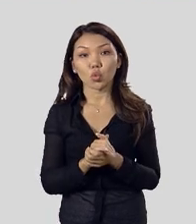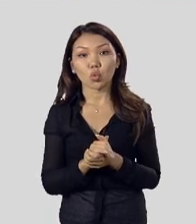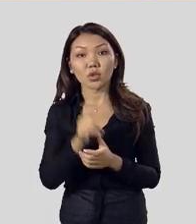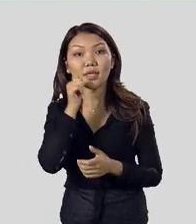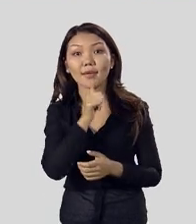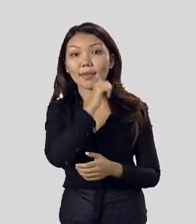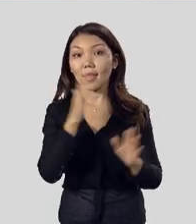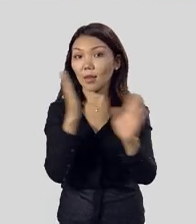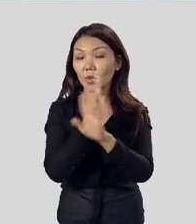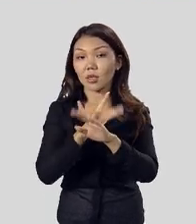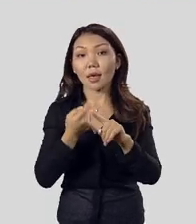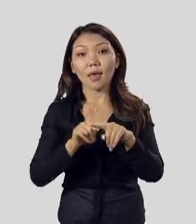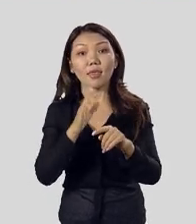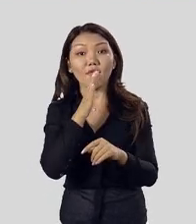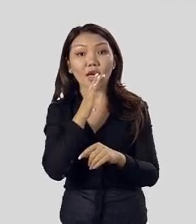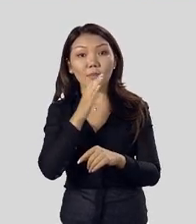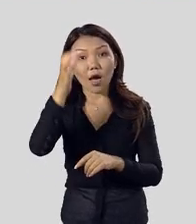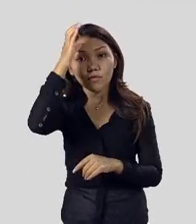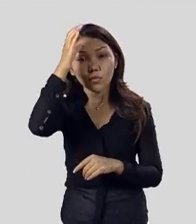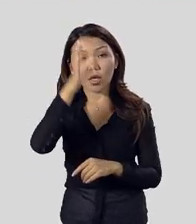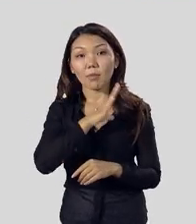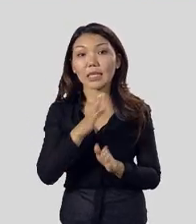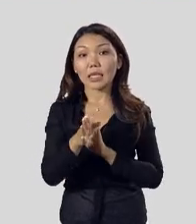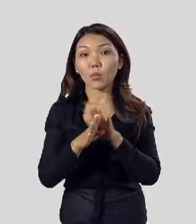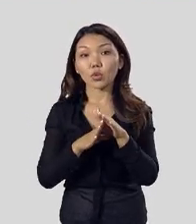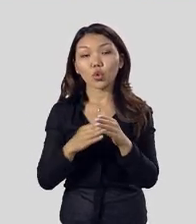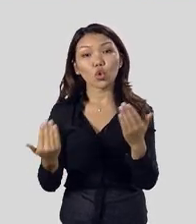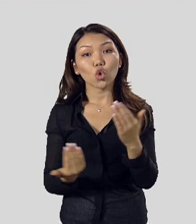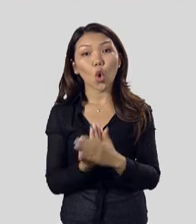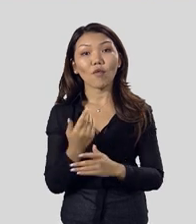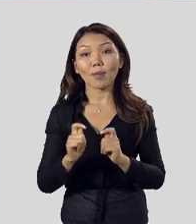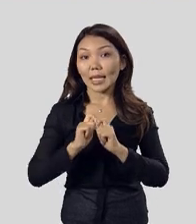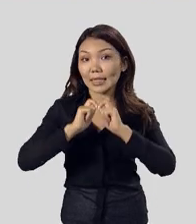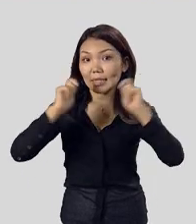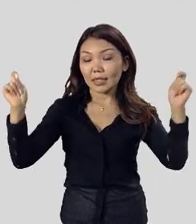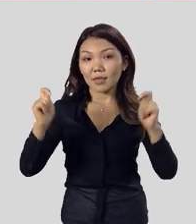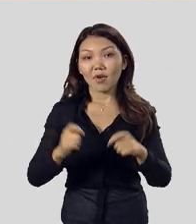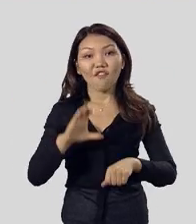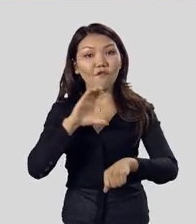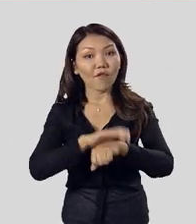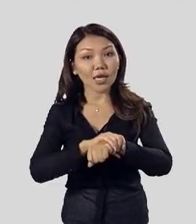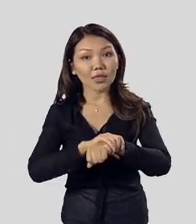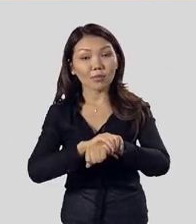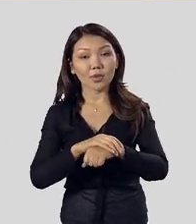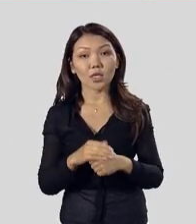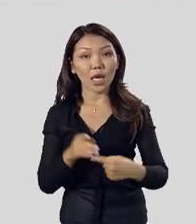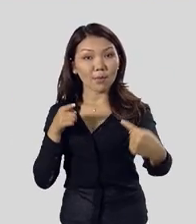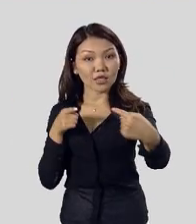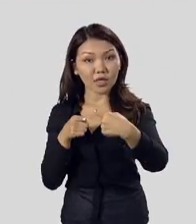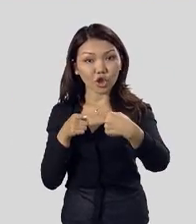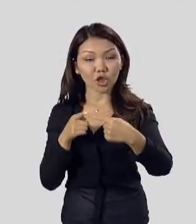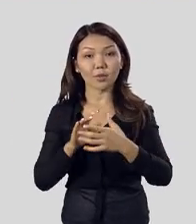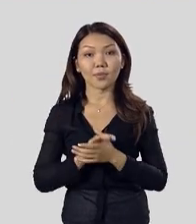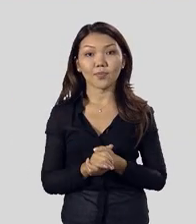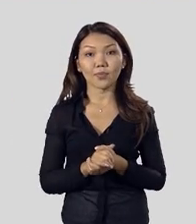это время в науке было наполнено новыми открытиями фактами и противоречиями